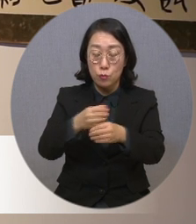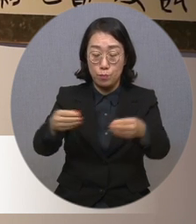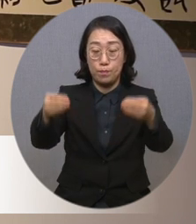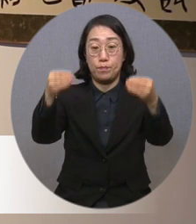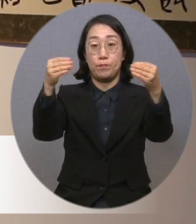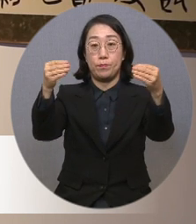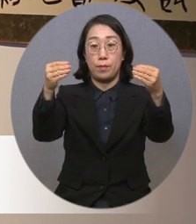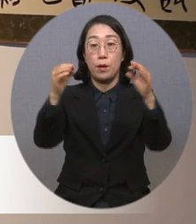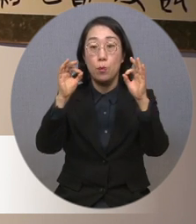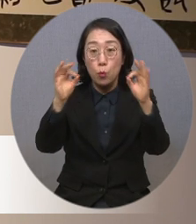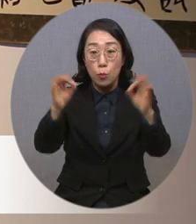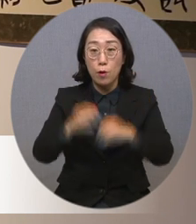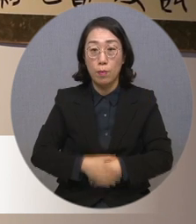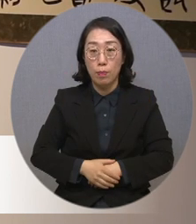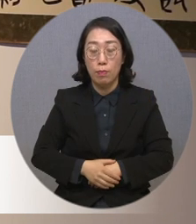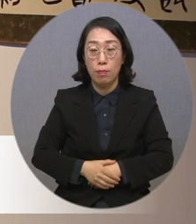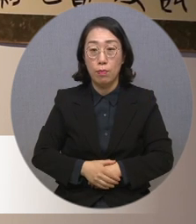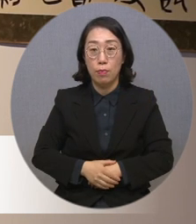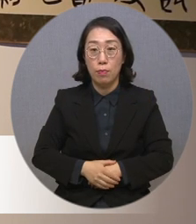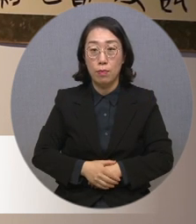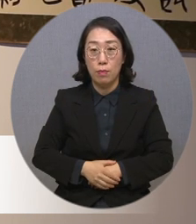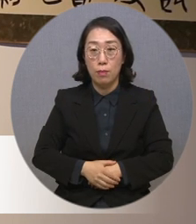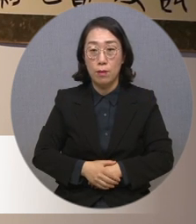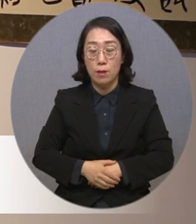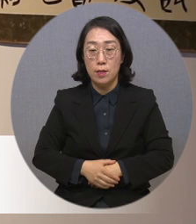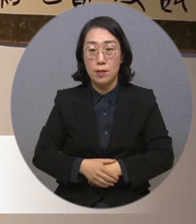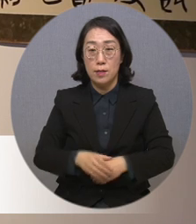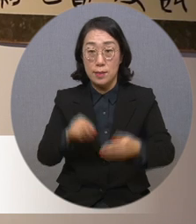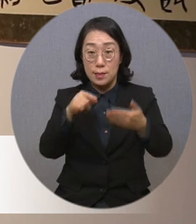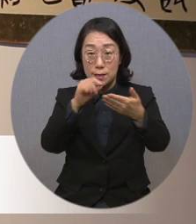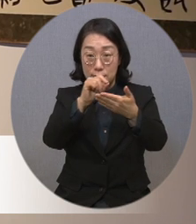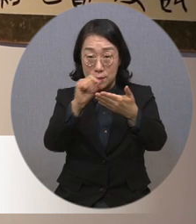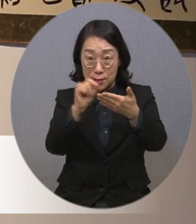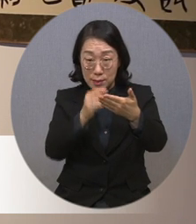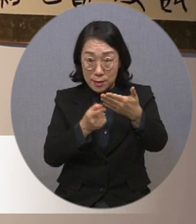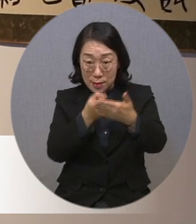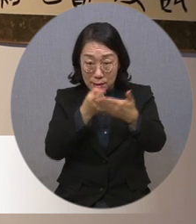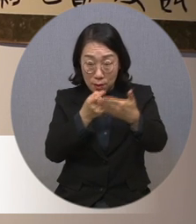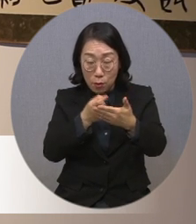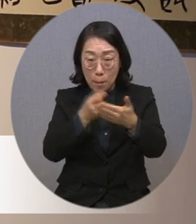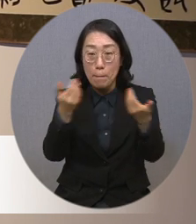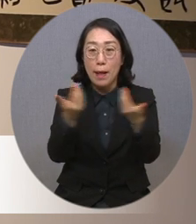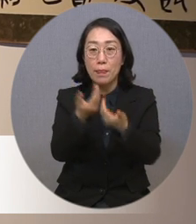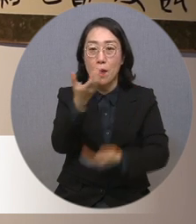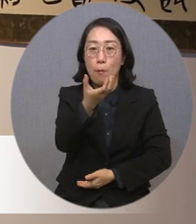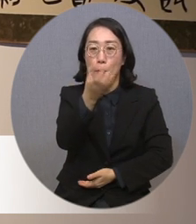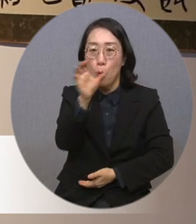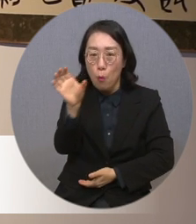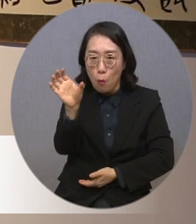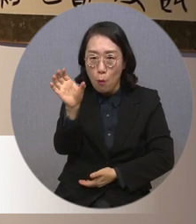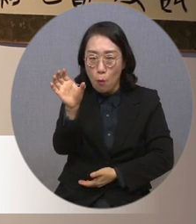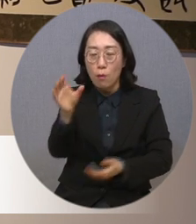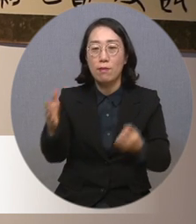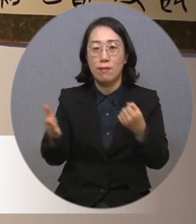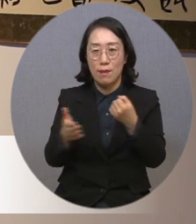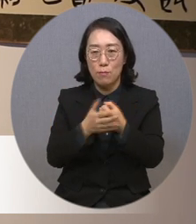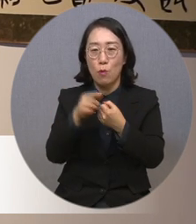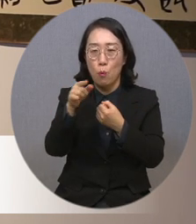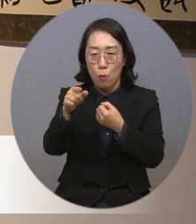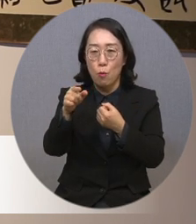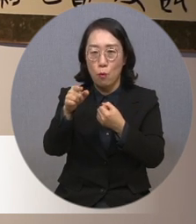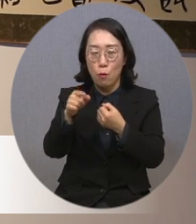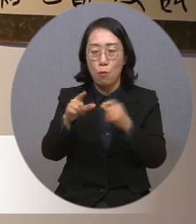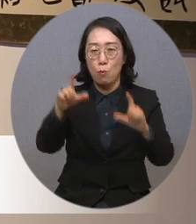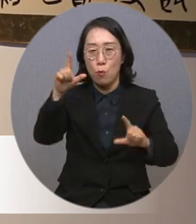나오거든요. 그러면 그게 글 쓰는 것하고 찍혀 나오는 것하고 방향이 틀리거든요. 그래서 그게 딱 찍혀